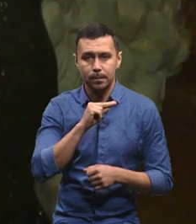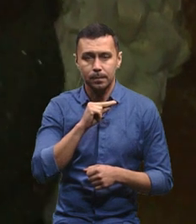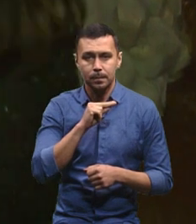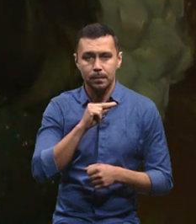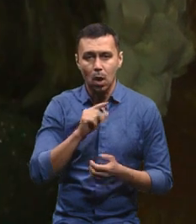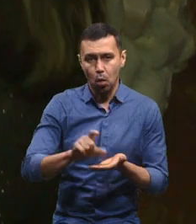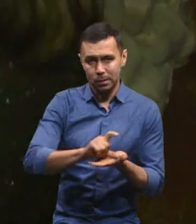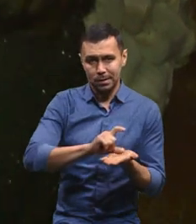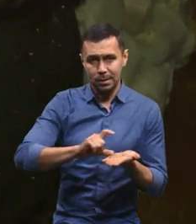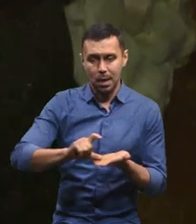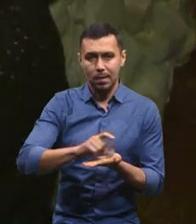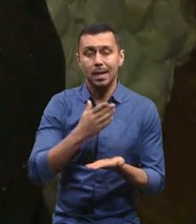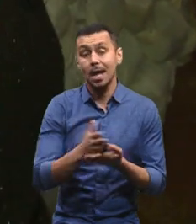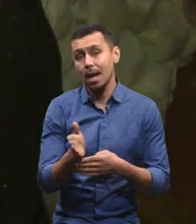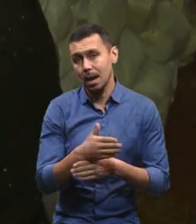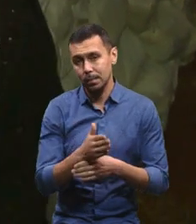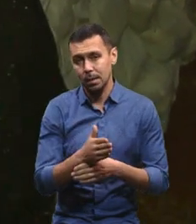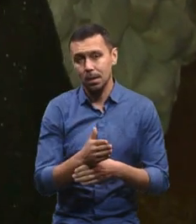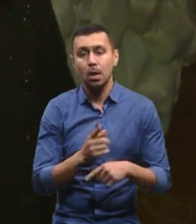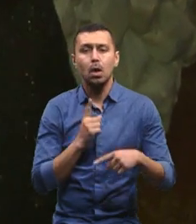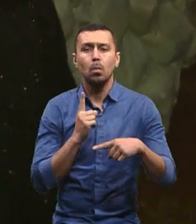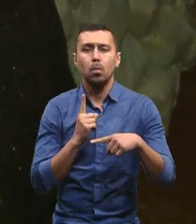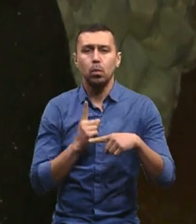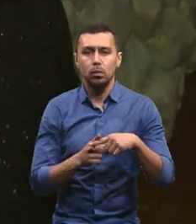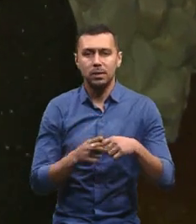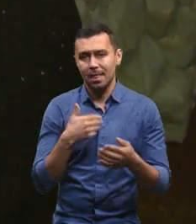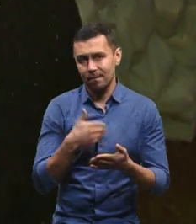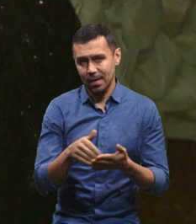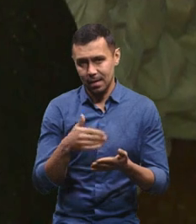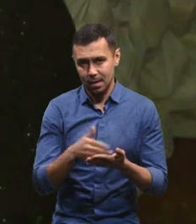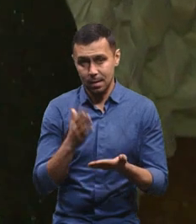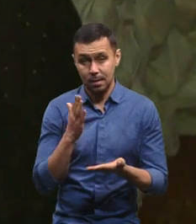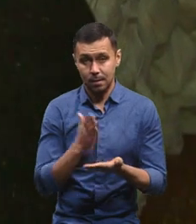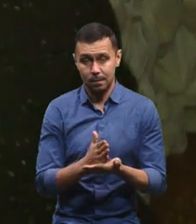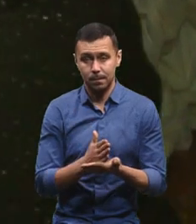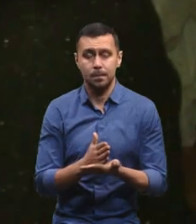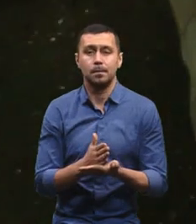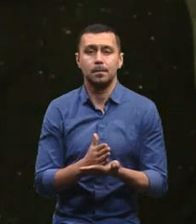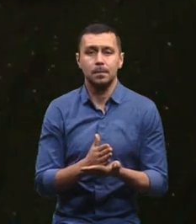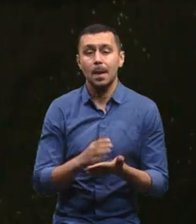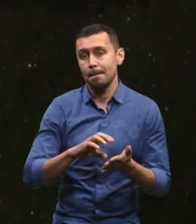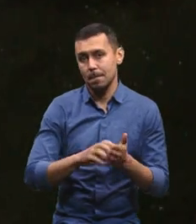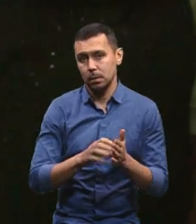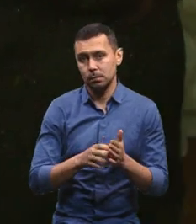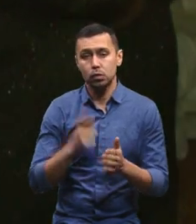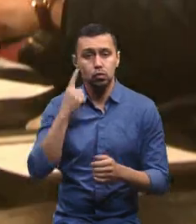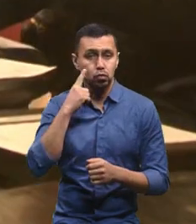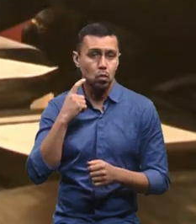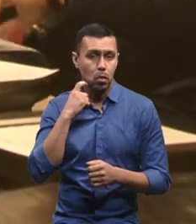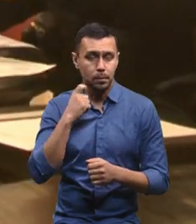консерва є рибна потім свинина тушкована і печиво і цукор